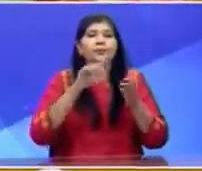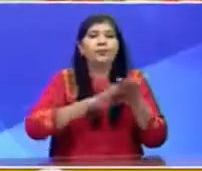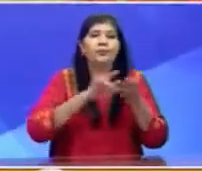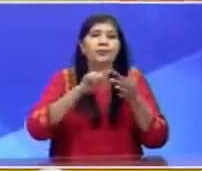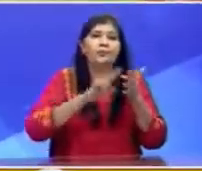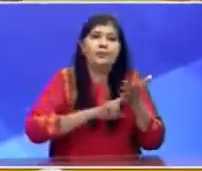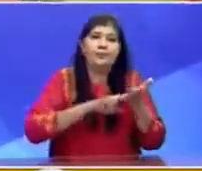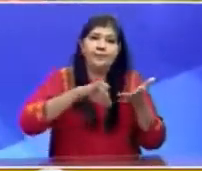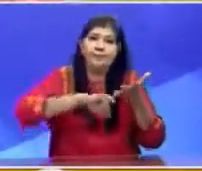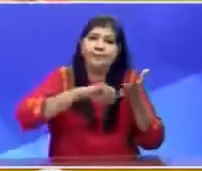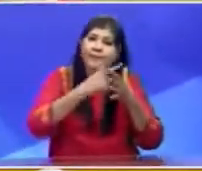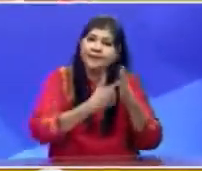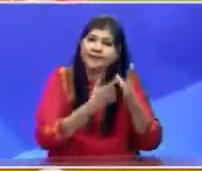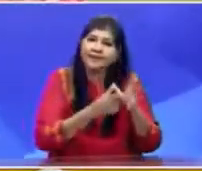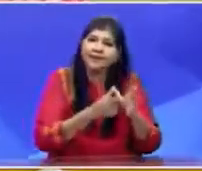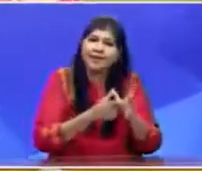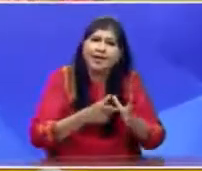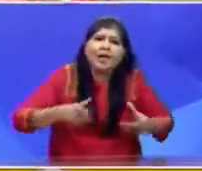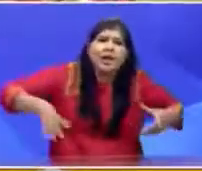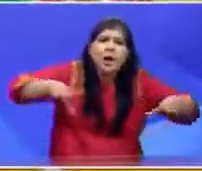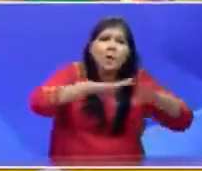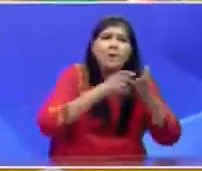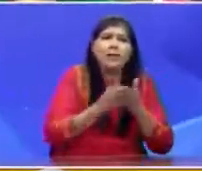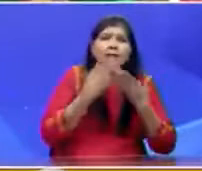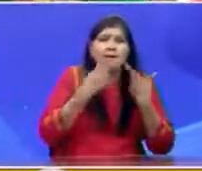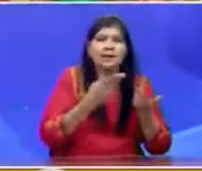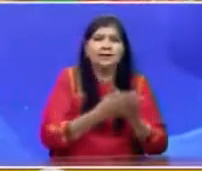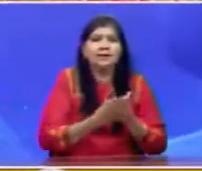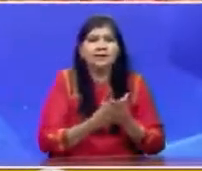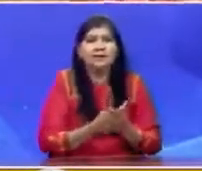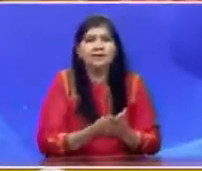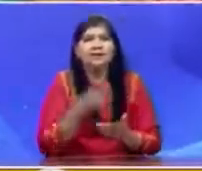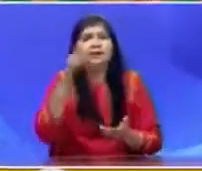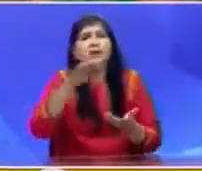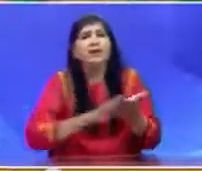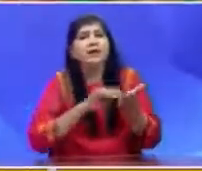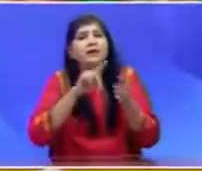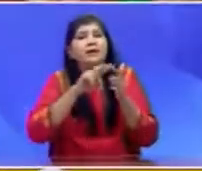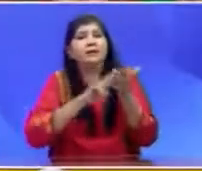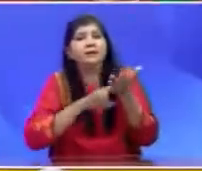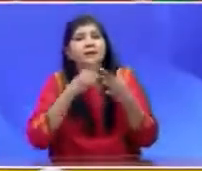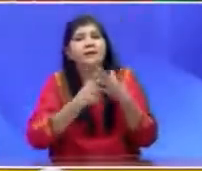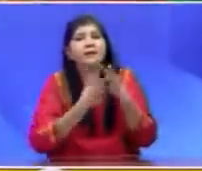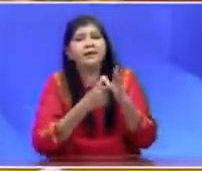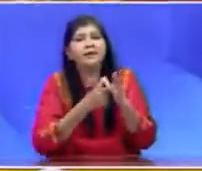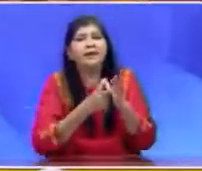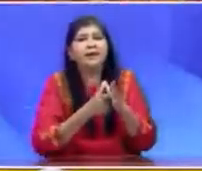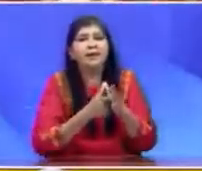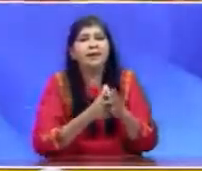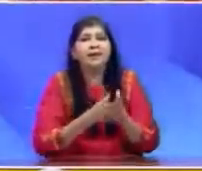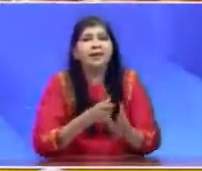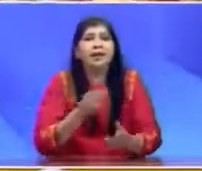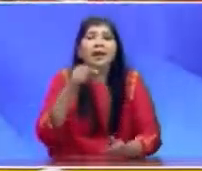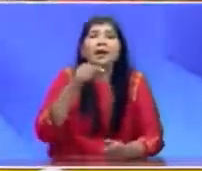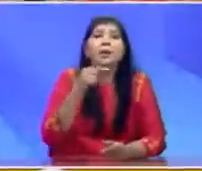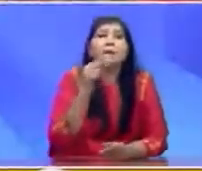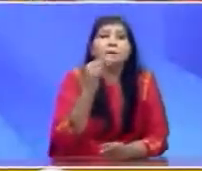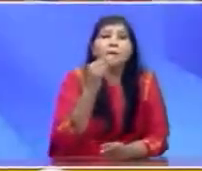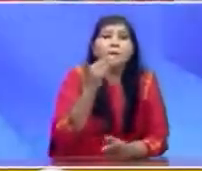मेले का जिक्र किया है। दरअसल मिंजर मक्के के फूलों को कहते